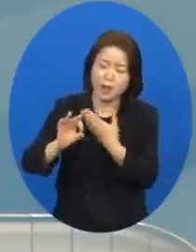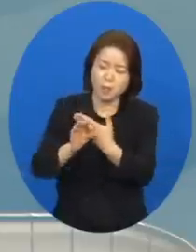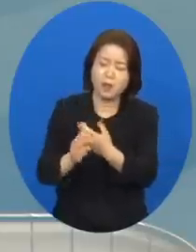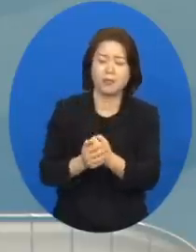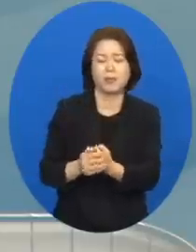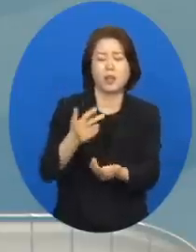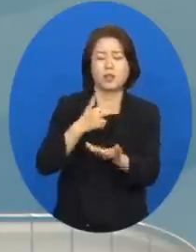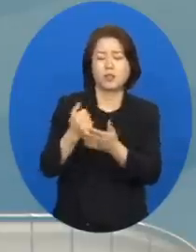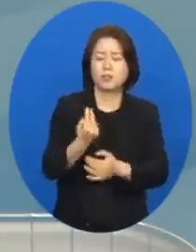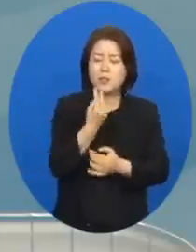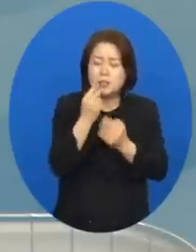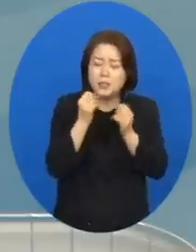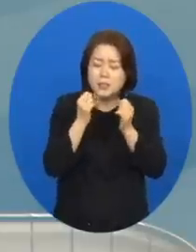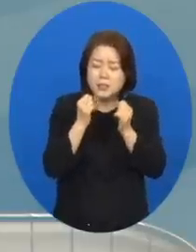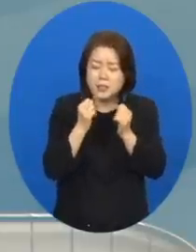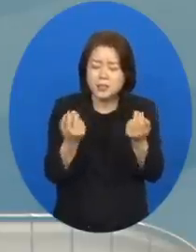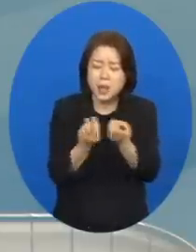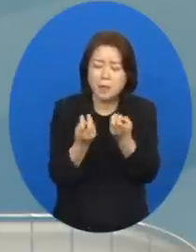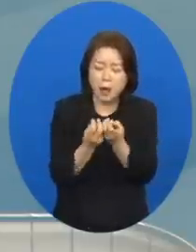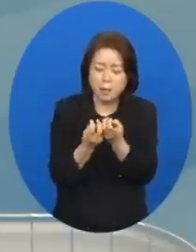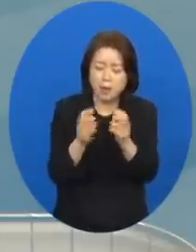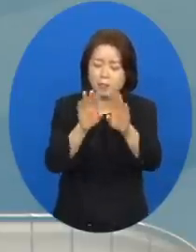주님이 살 길을 반드시 여실 터인데